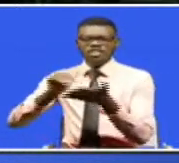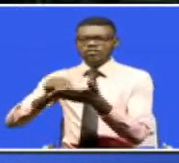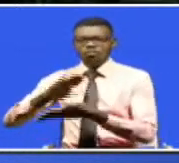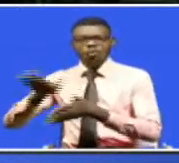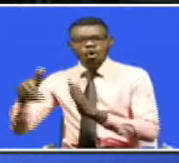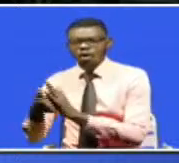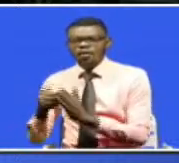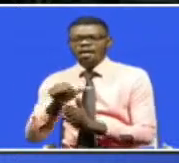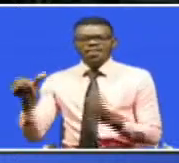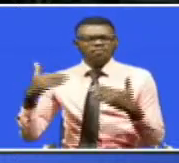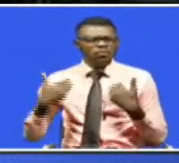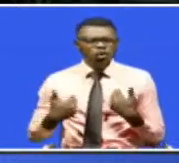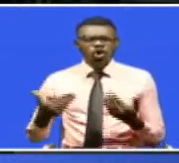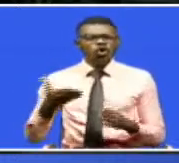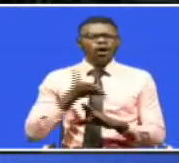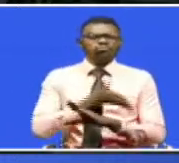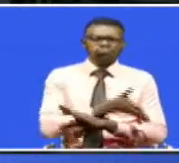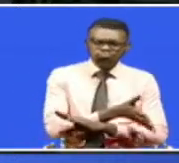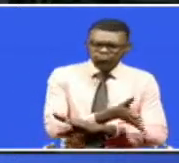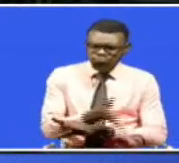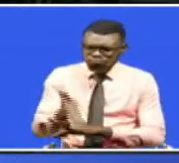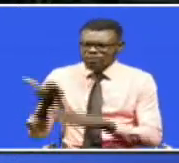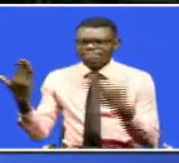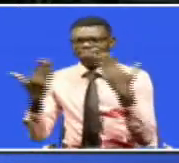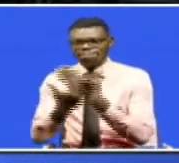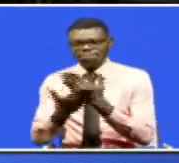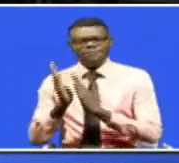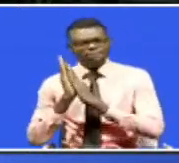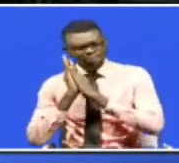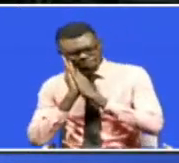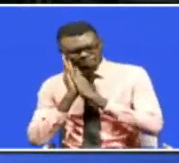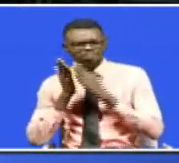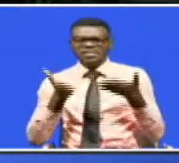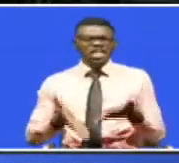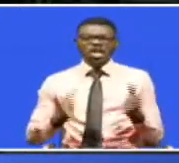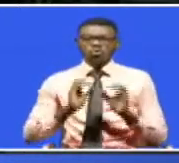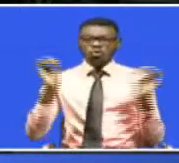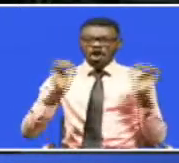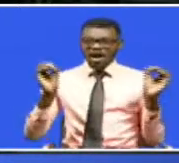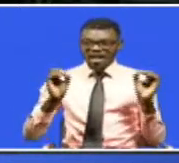walikuwa wamekesha katika eneo hili. Na sasa hivi chini ya